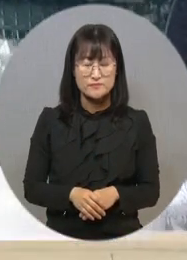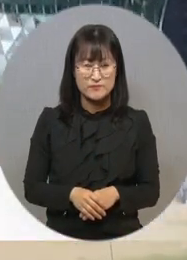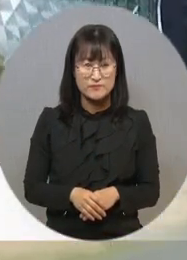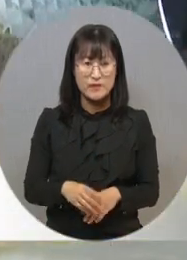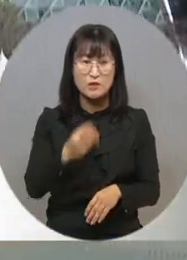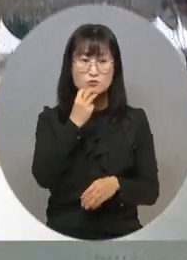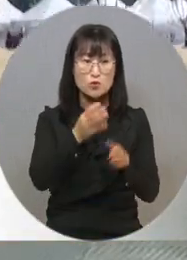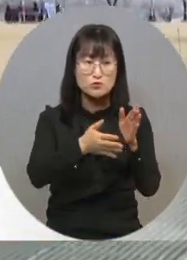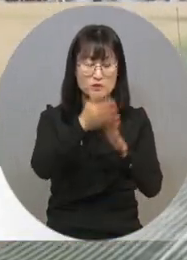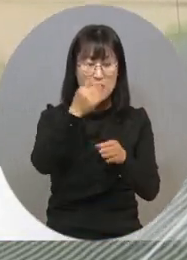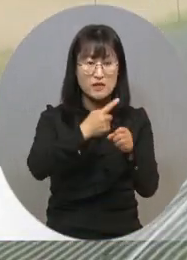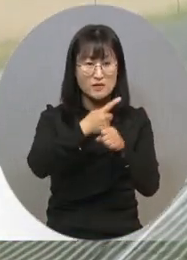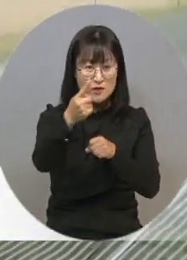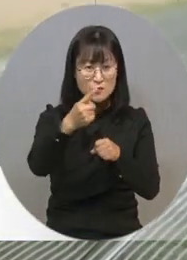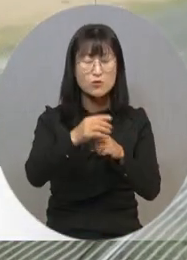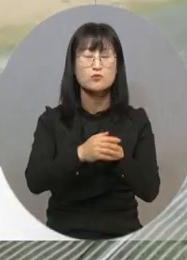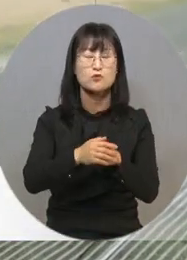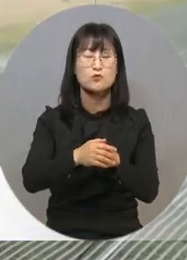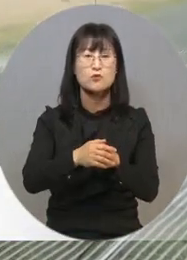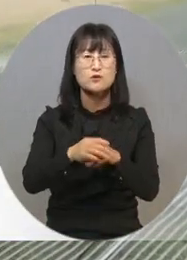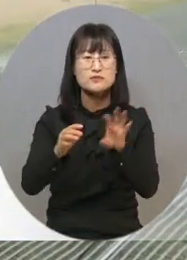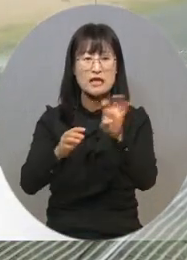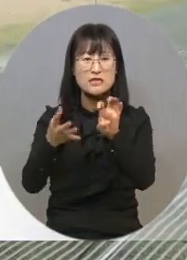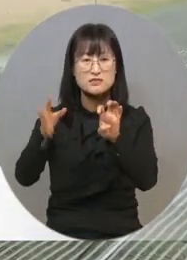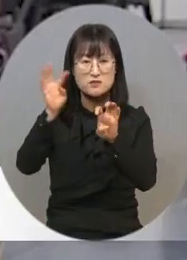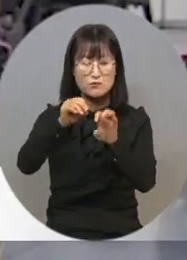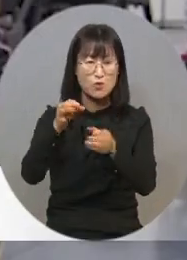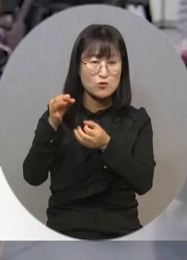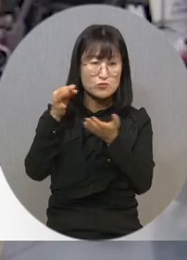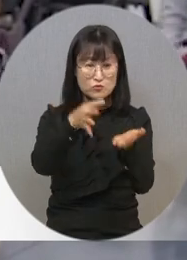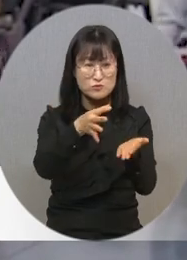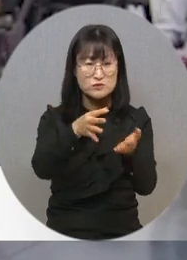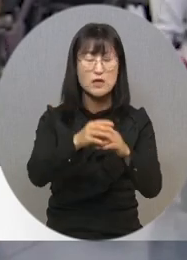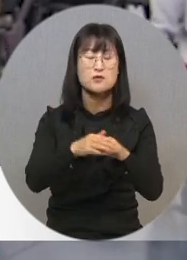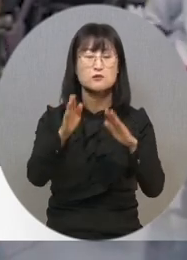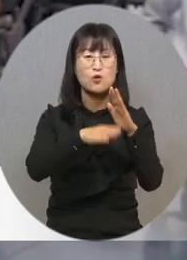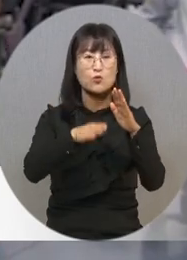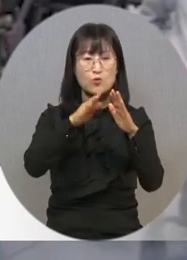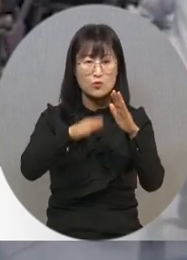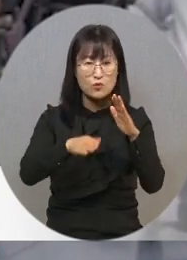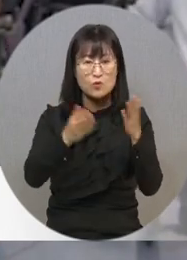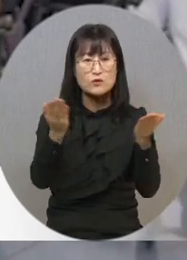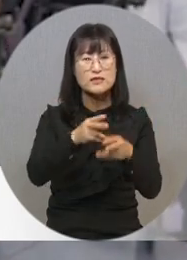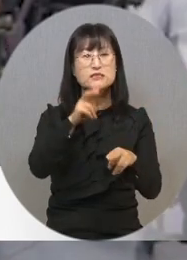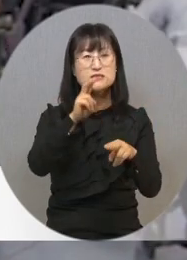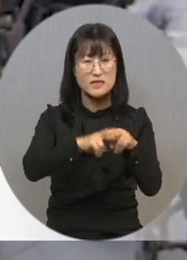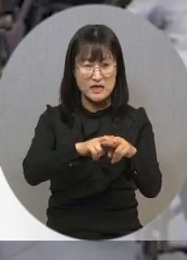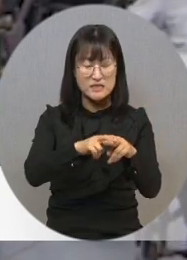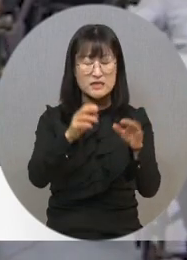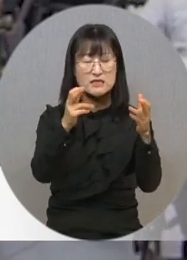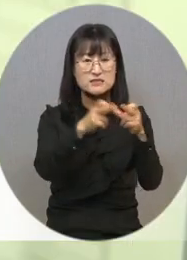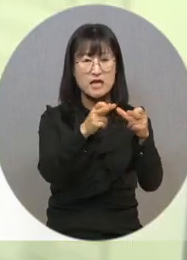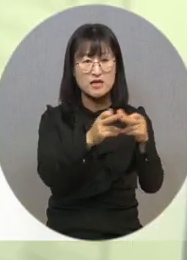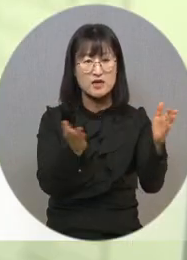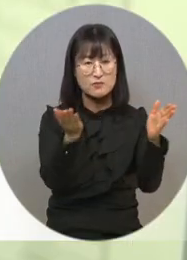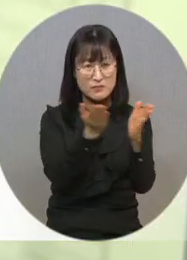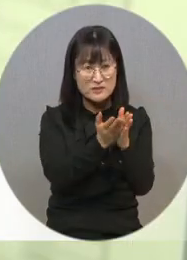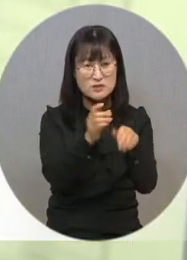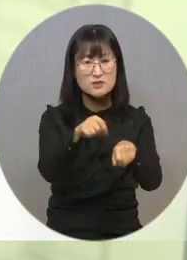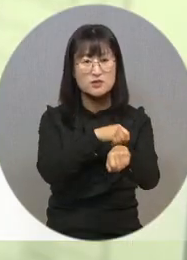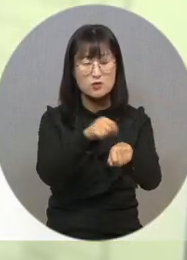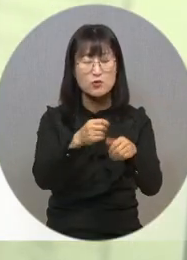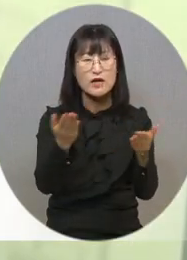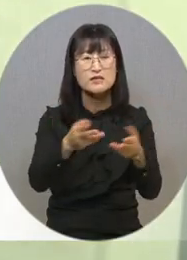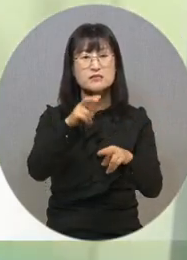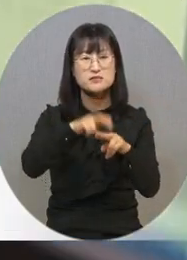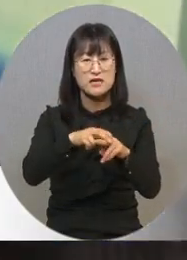서울시가 내년도 12·40억 원을 투입해 서울형 장애인 공공 일자리 사업인 장애유형 맞춤형 특화 일자리를